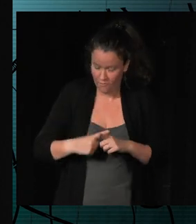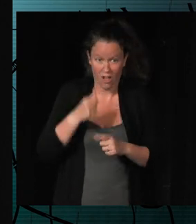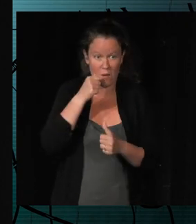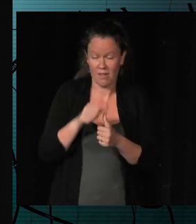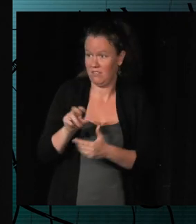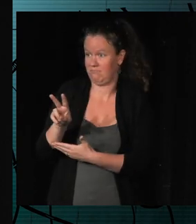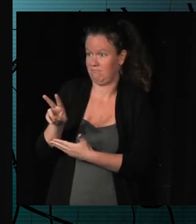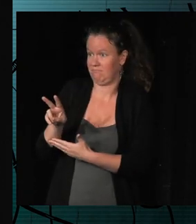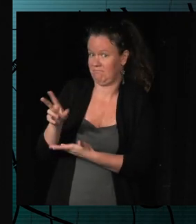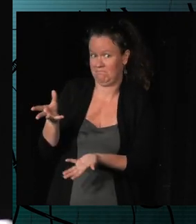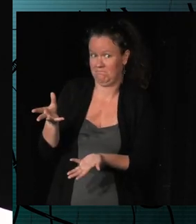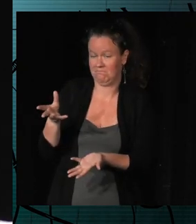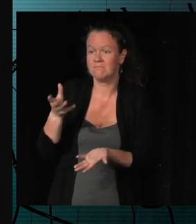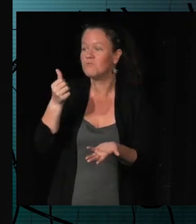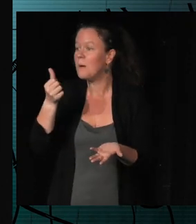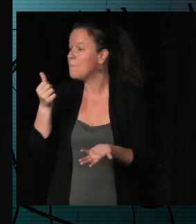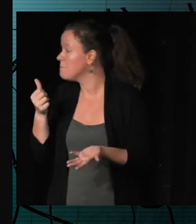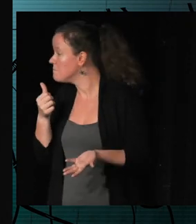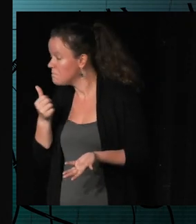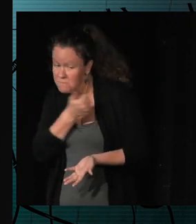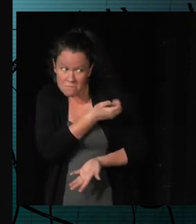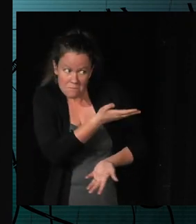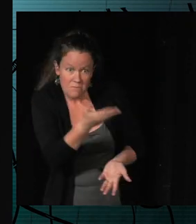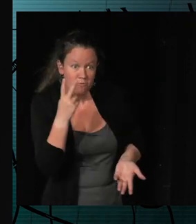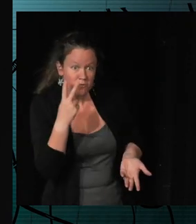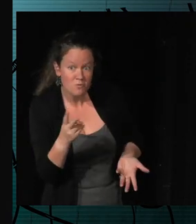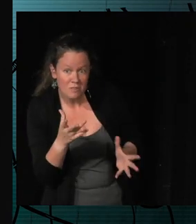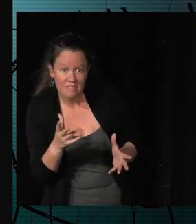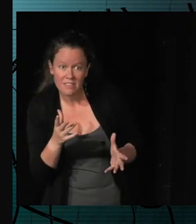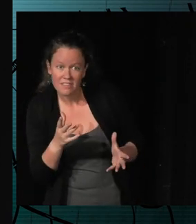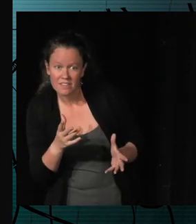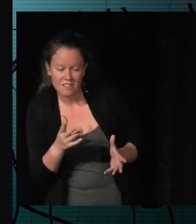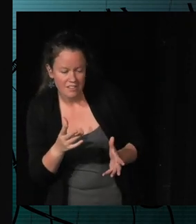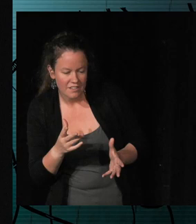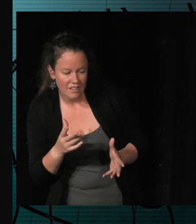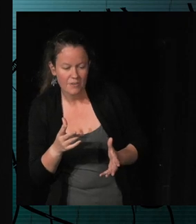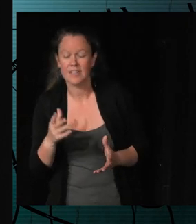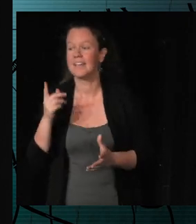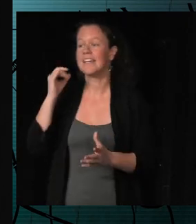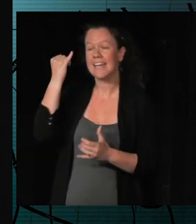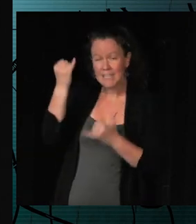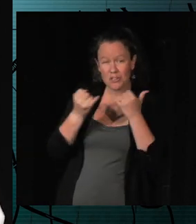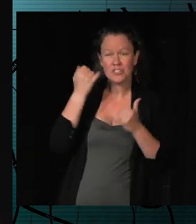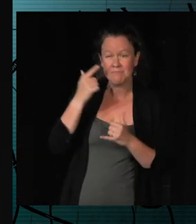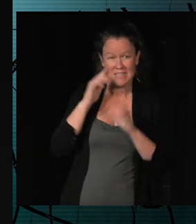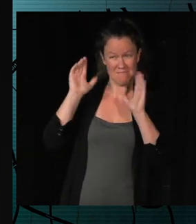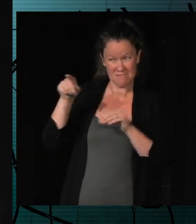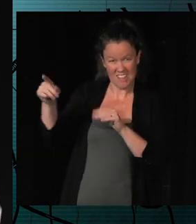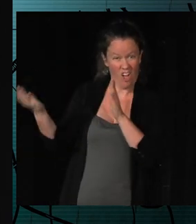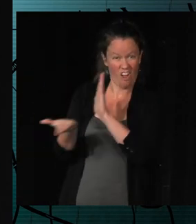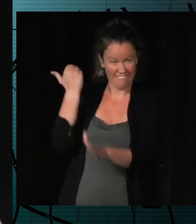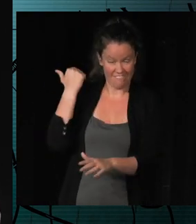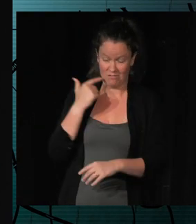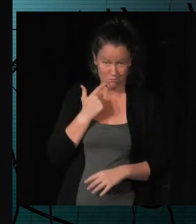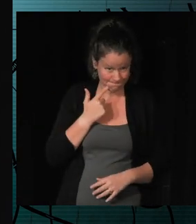paumé je sais pas vous comment vous qui avez comme moi vu le film avant im avait pas eu ce flashback ouais voilà c'est ça c'est ça vous qui avez vu le film